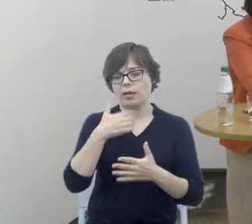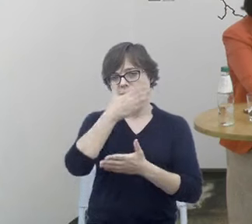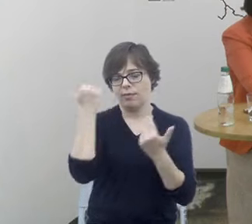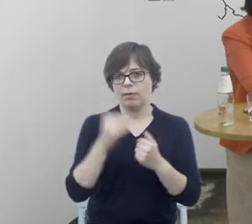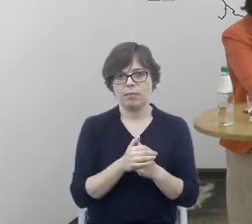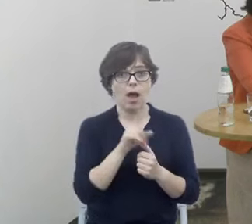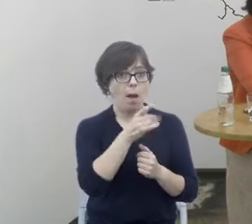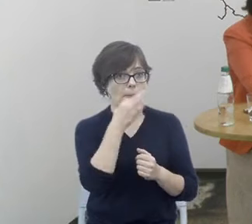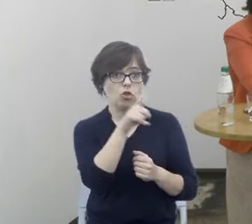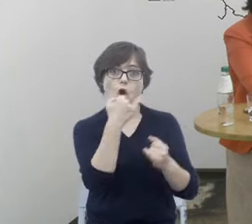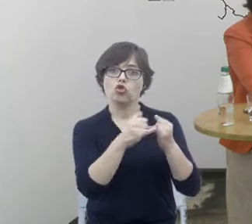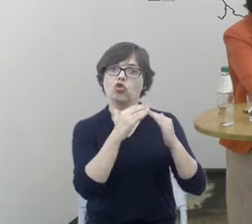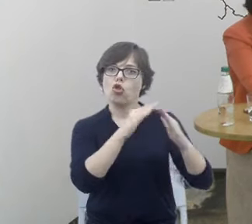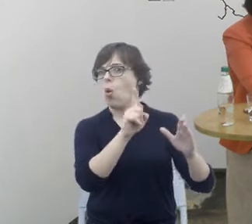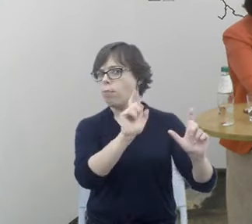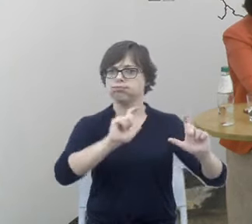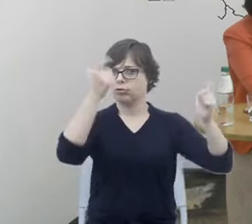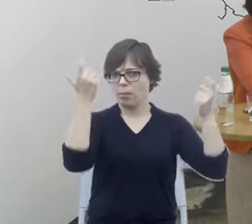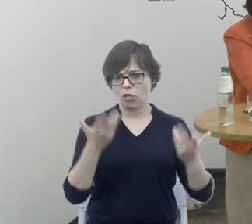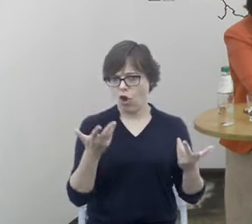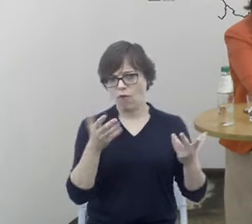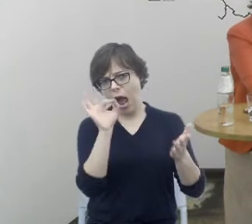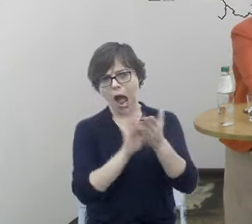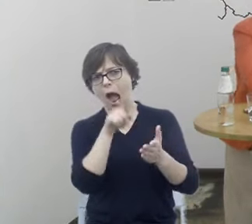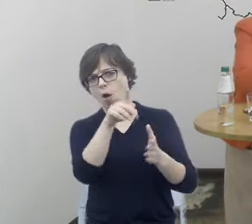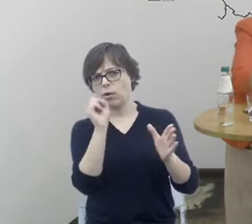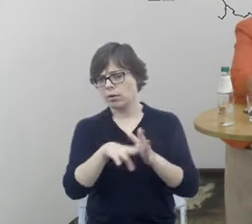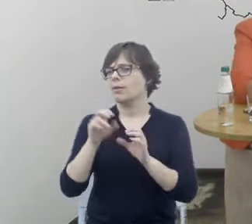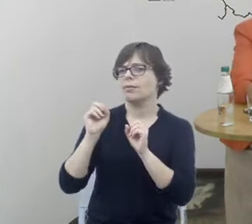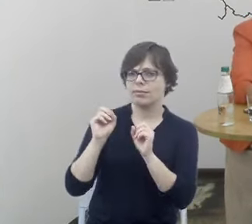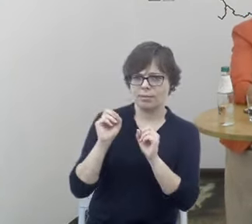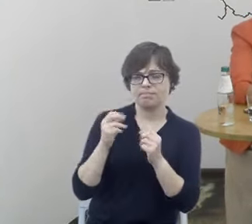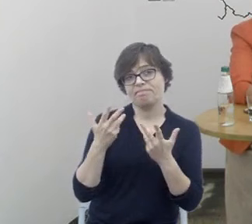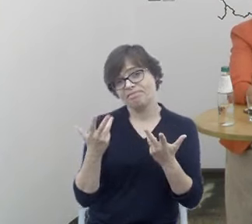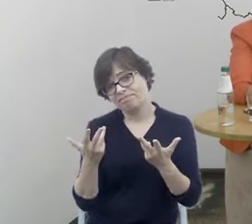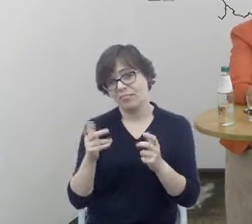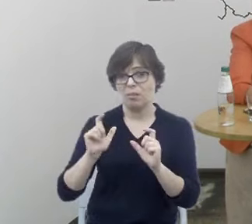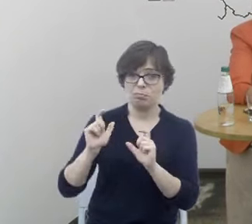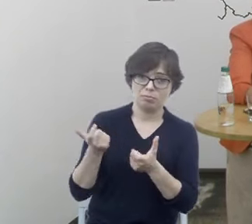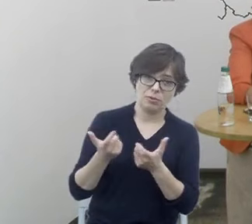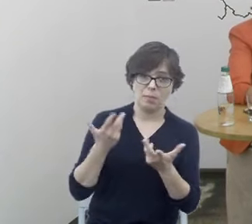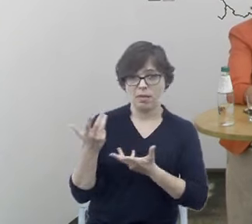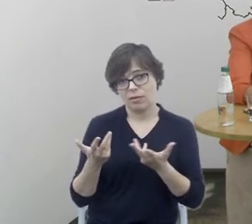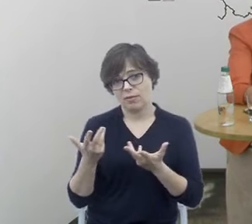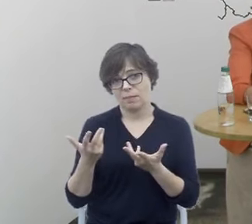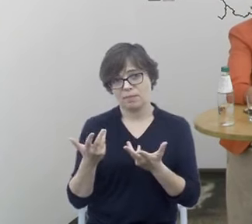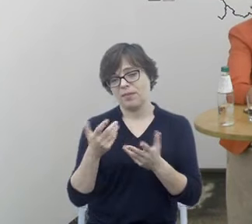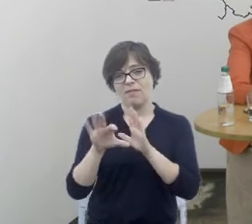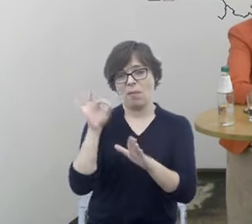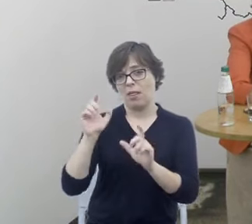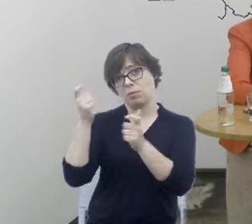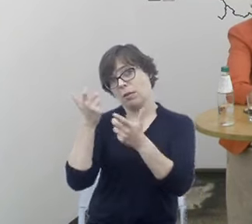przypadkowa stodoła? Czy to tak, była przypadkowa stodoła? W Jedwabnym ona była, znaczy przypadkowa. No, wiadomo było,